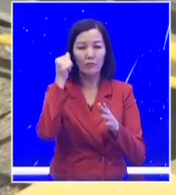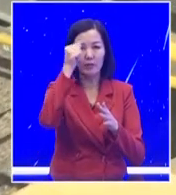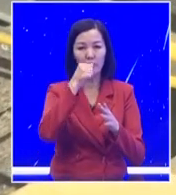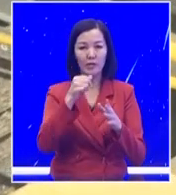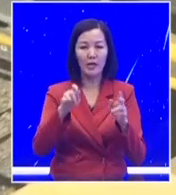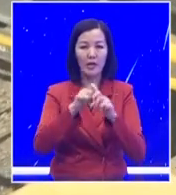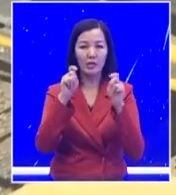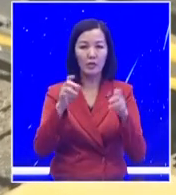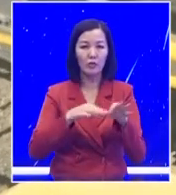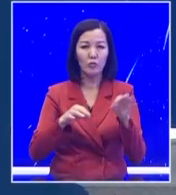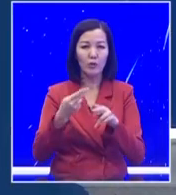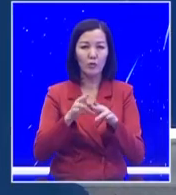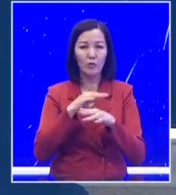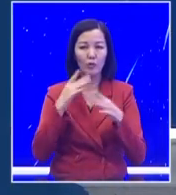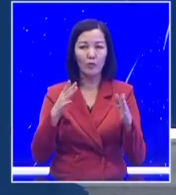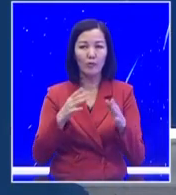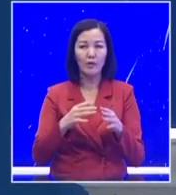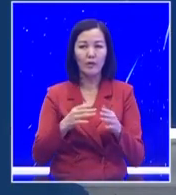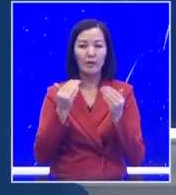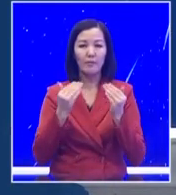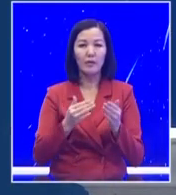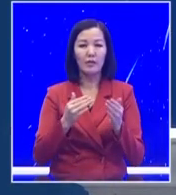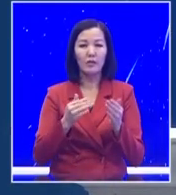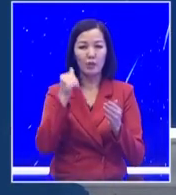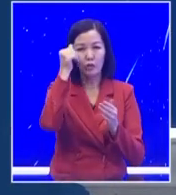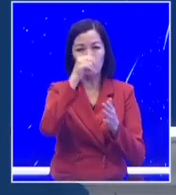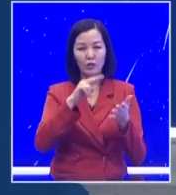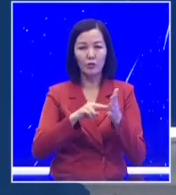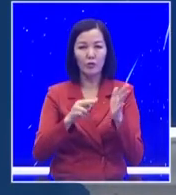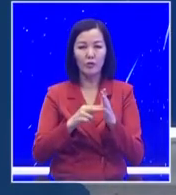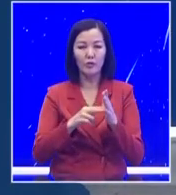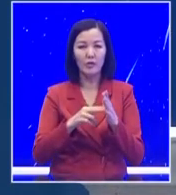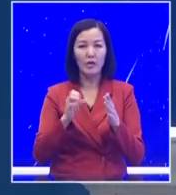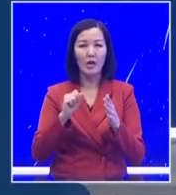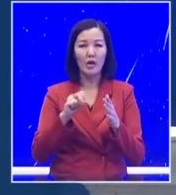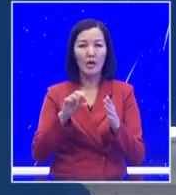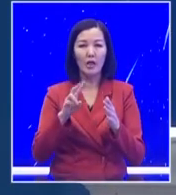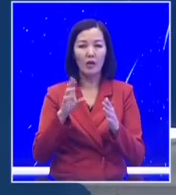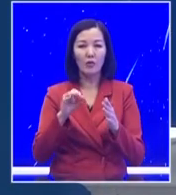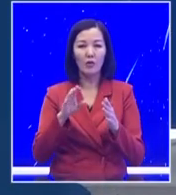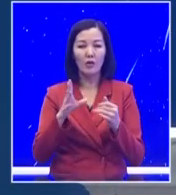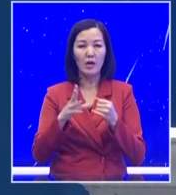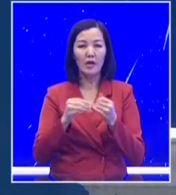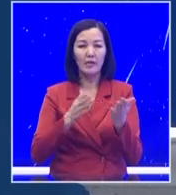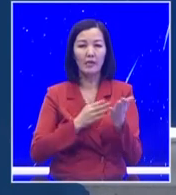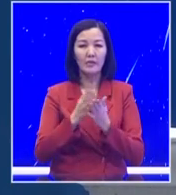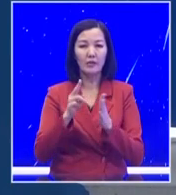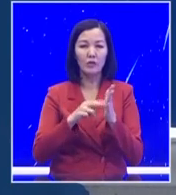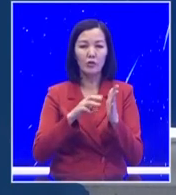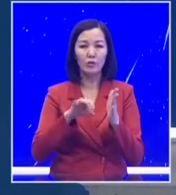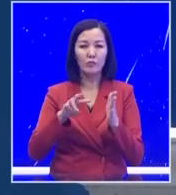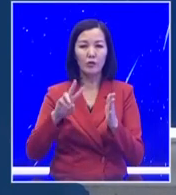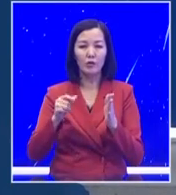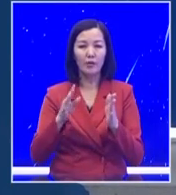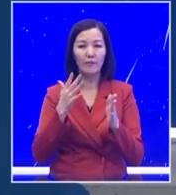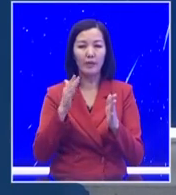іске асатын жобалар жетерлік. Біз биылғы жылға жоспарымыз Алакөл агросеріктестігіне 700 миллион теңгеге